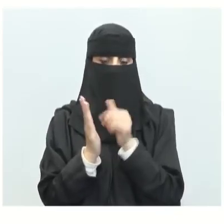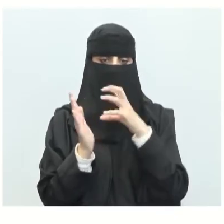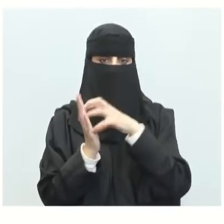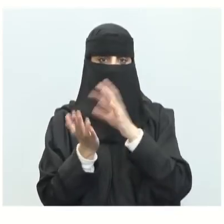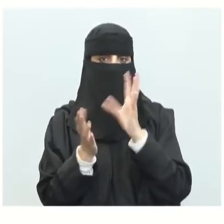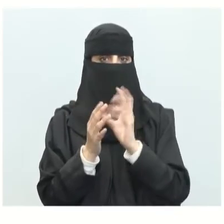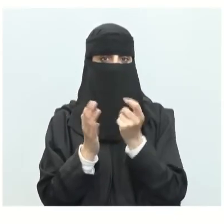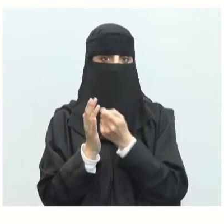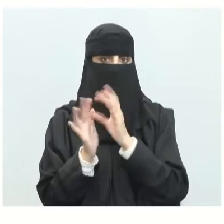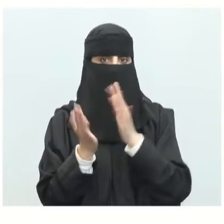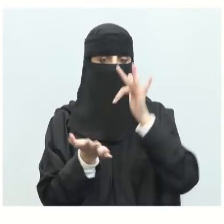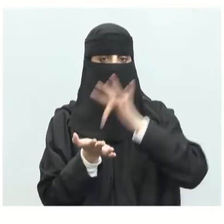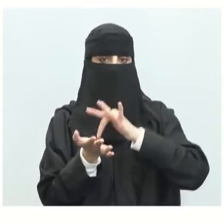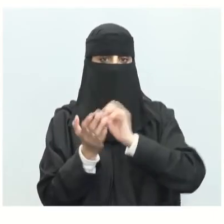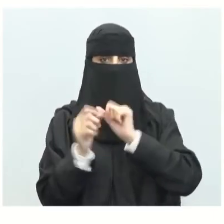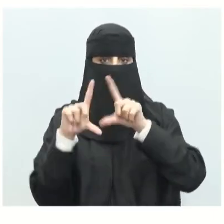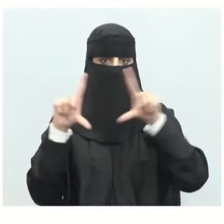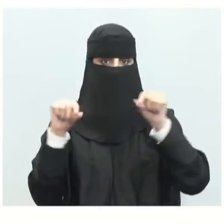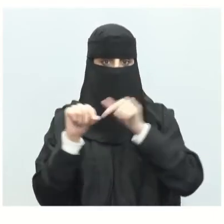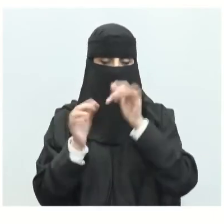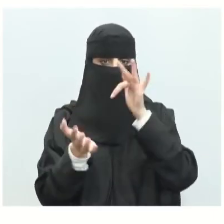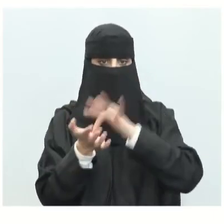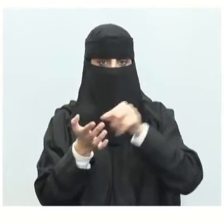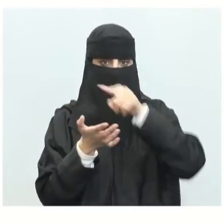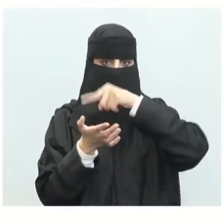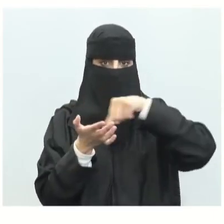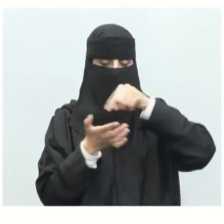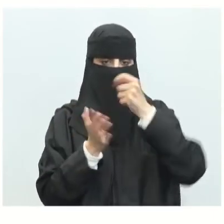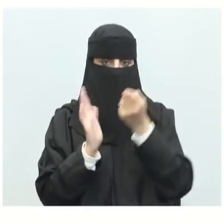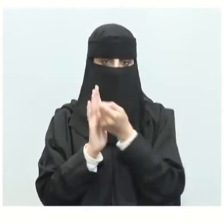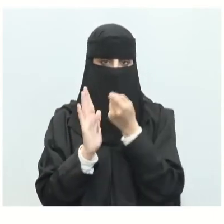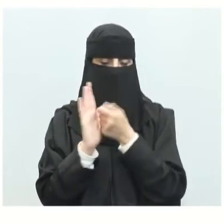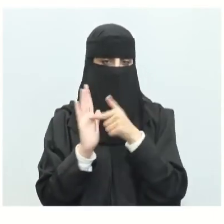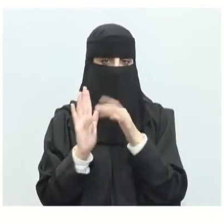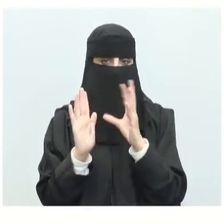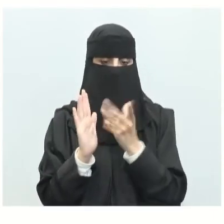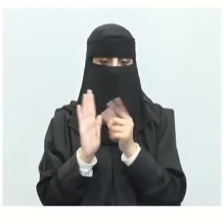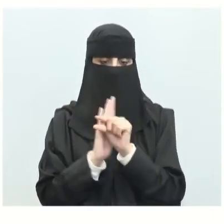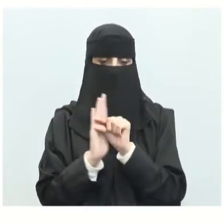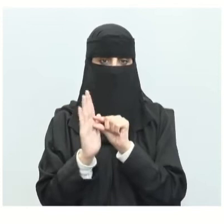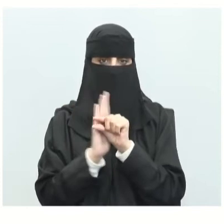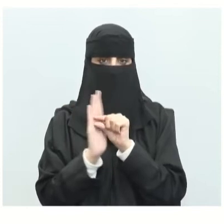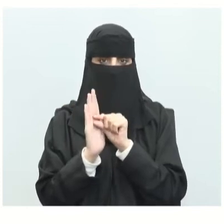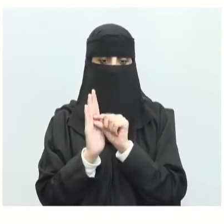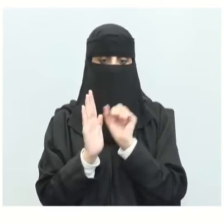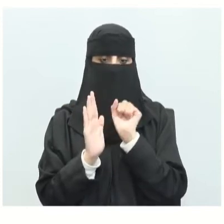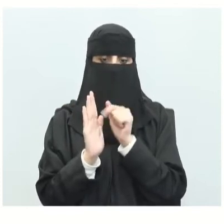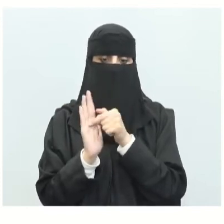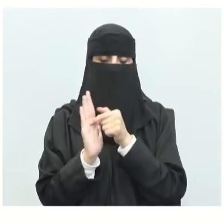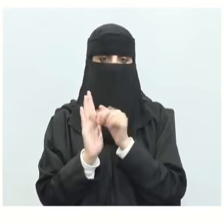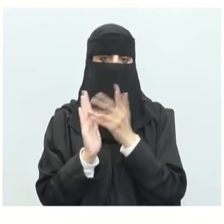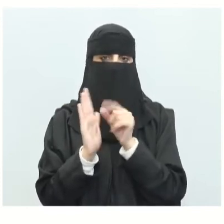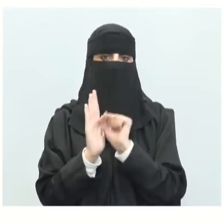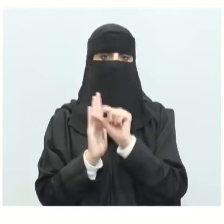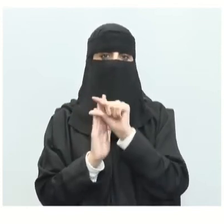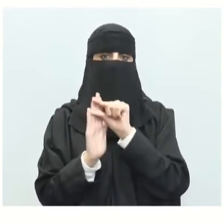الخريطه المعرفيه ونسجل داخلها عنوان النص اذا ما كتب الان